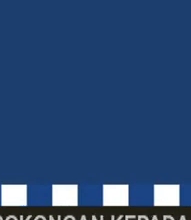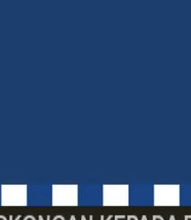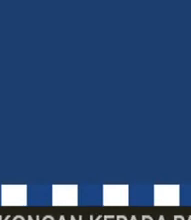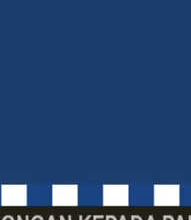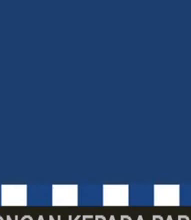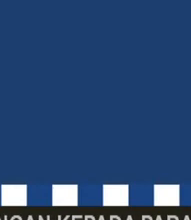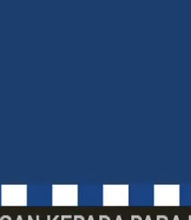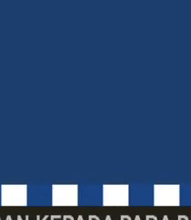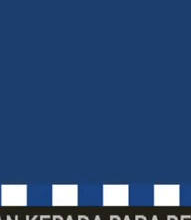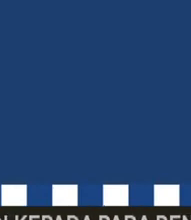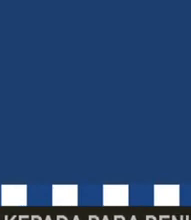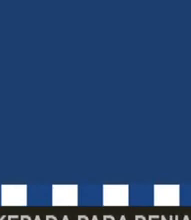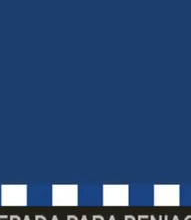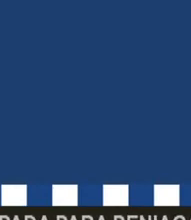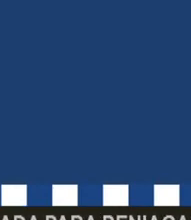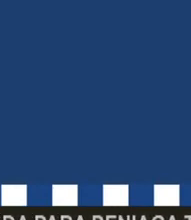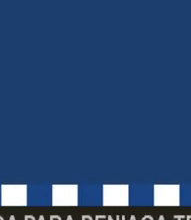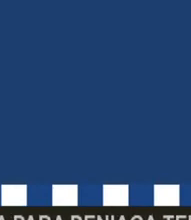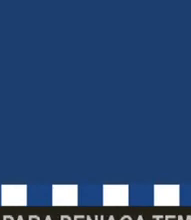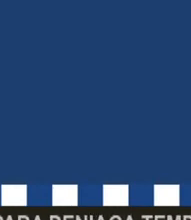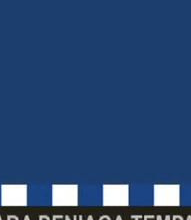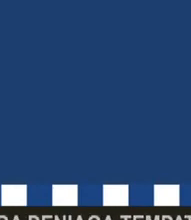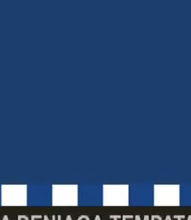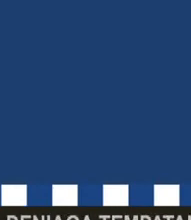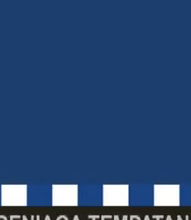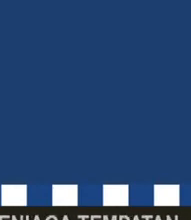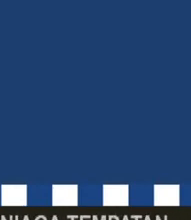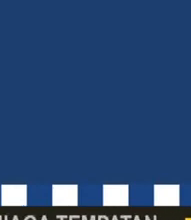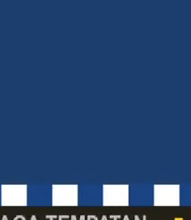993 atau Balai Balai Polis yang berdekatan